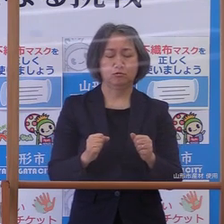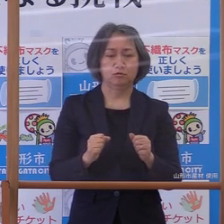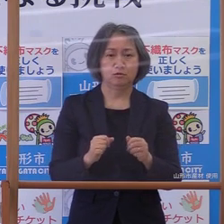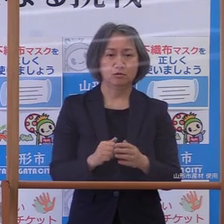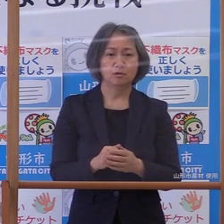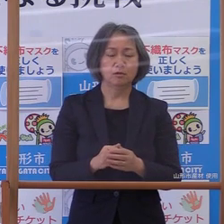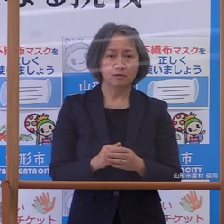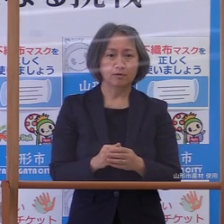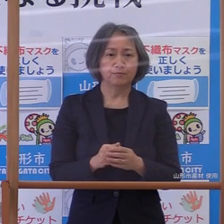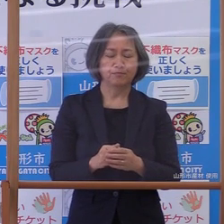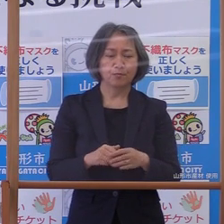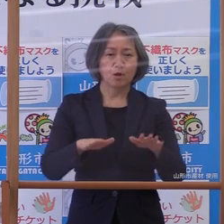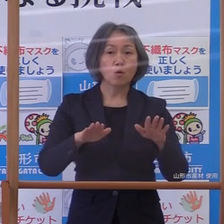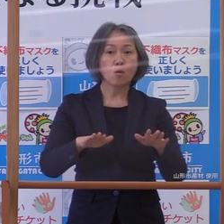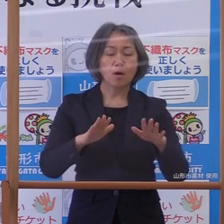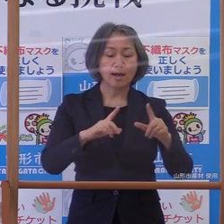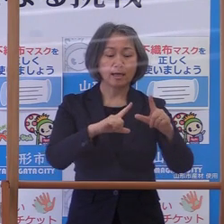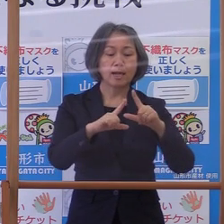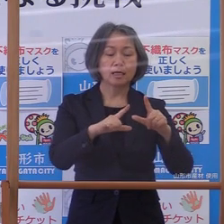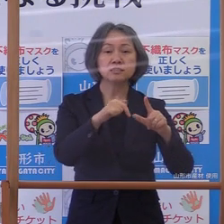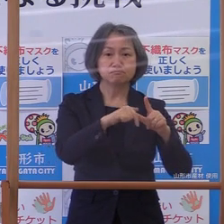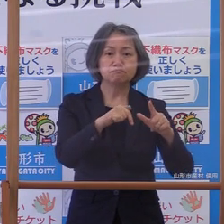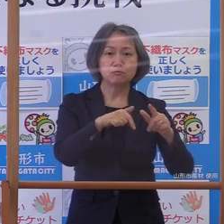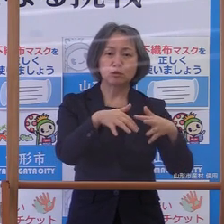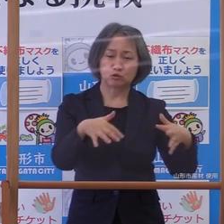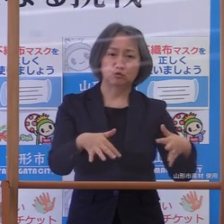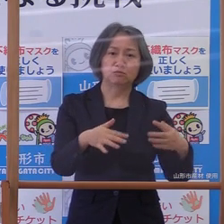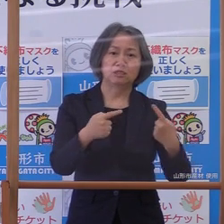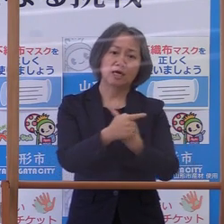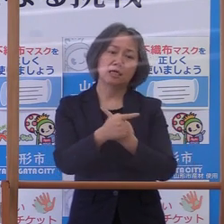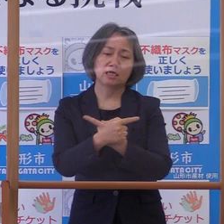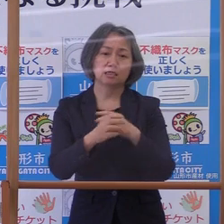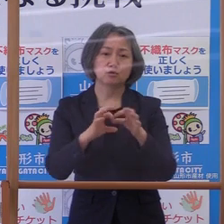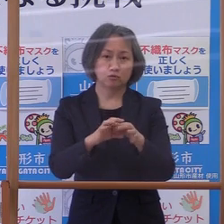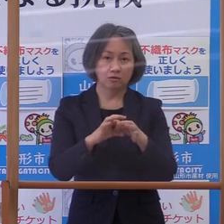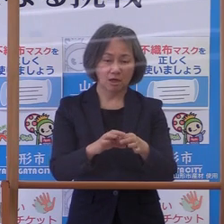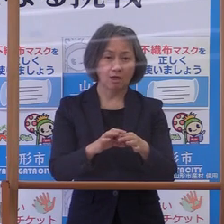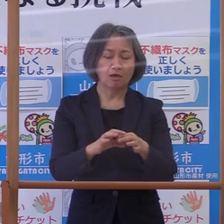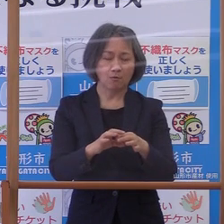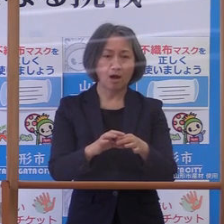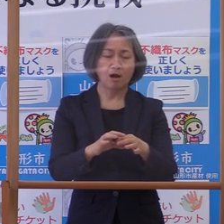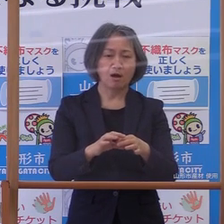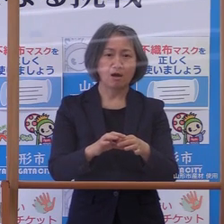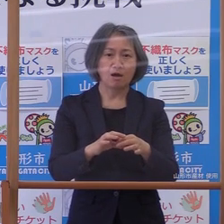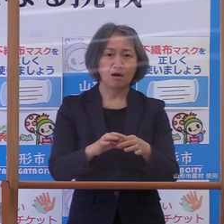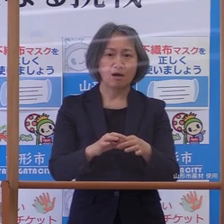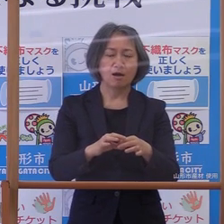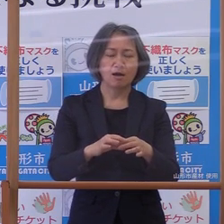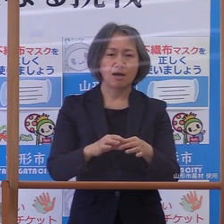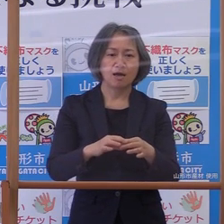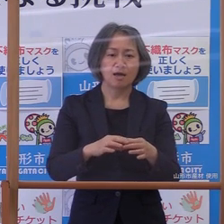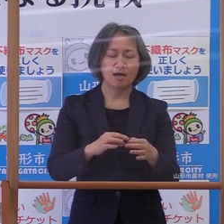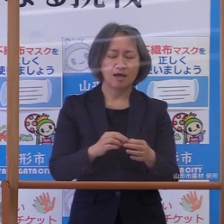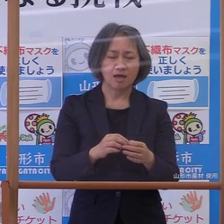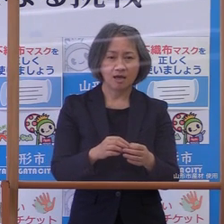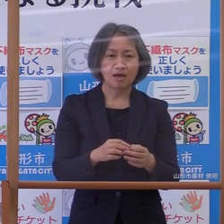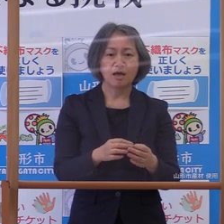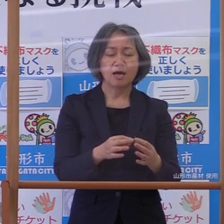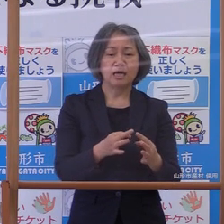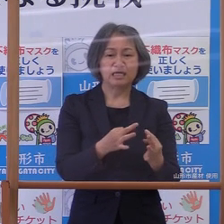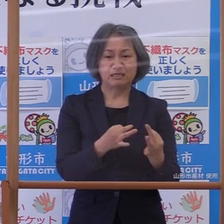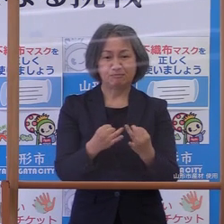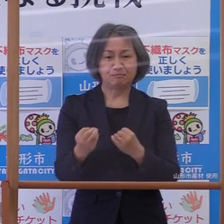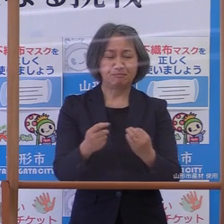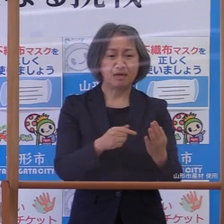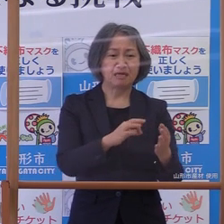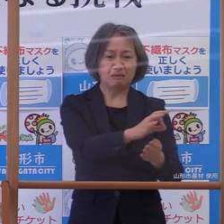の仕組みの改善につきましてはですね、むしろたくさん何でもかんでも来すぎてちょっ